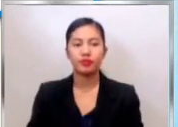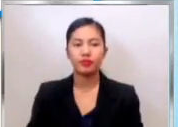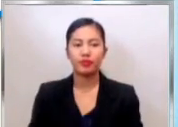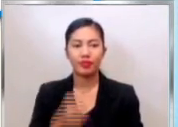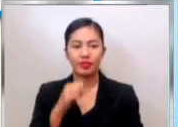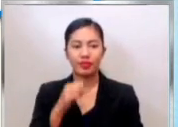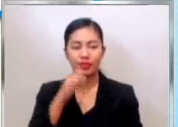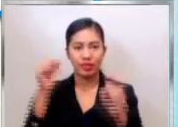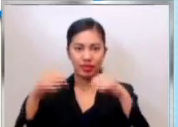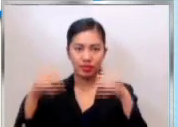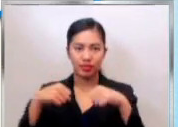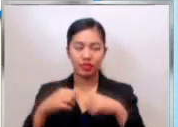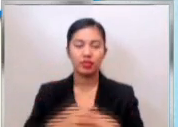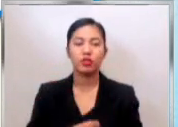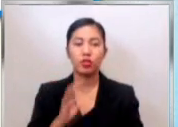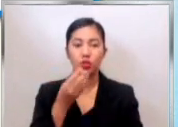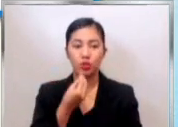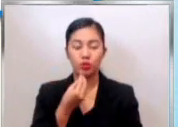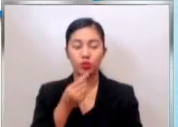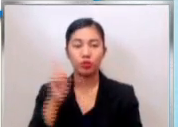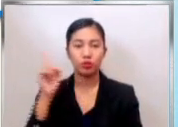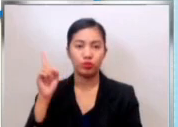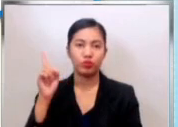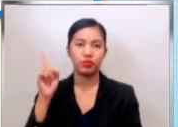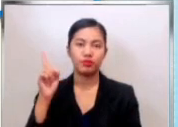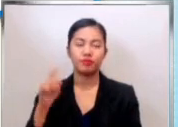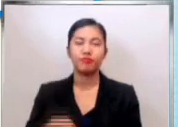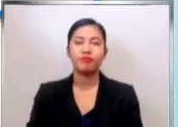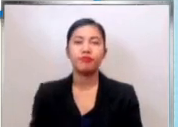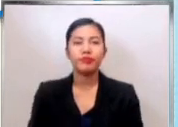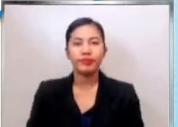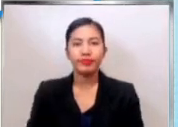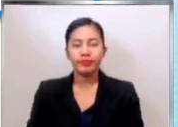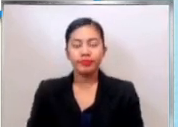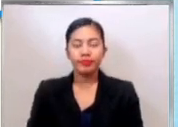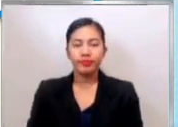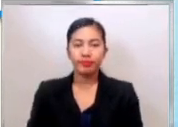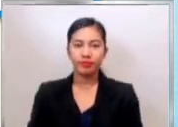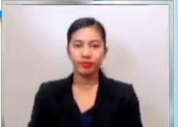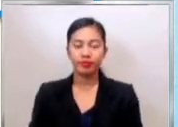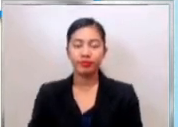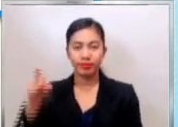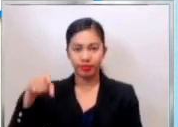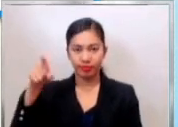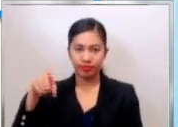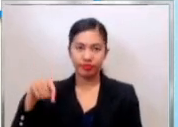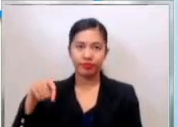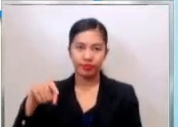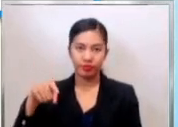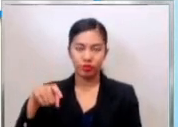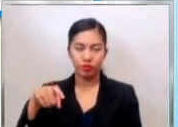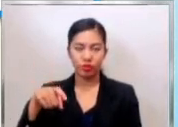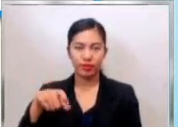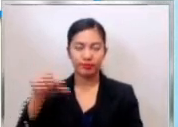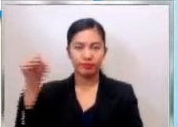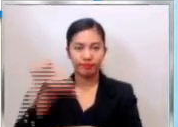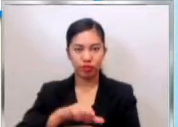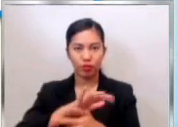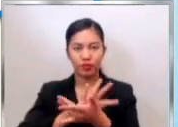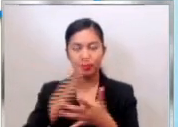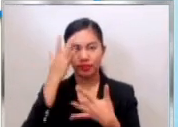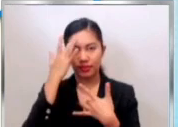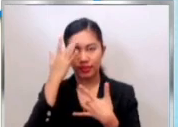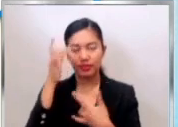2 si Lorenzo Vinoya. Kailangan anya muna ang mapababa ang bilang ng mga nagkaka-COVID at dapat marami na ang